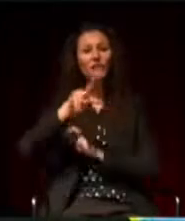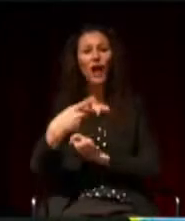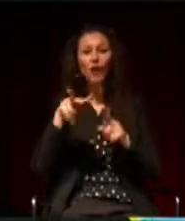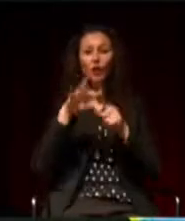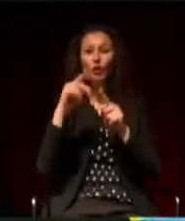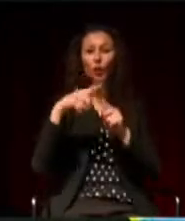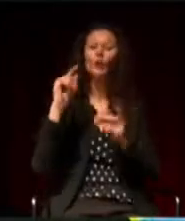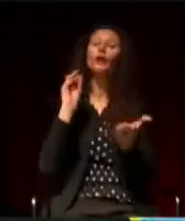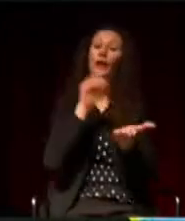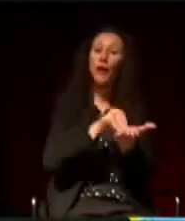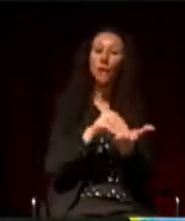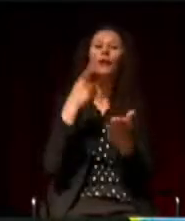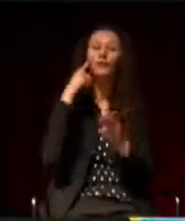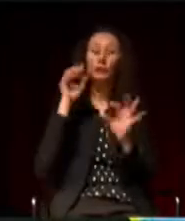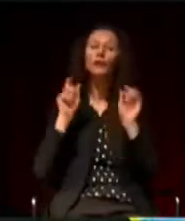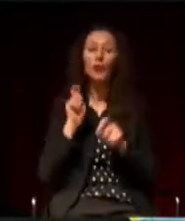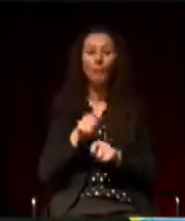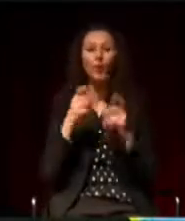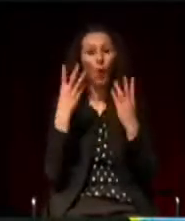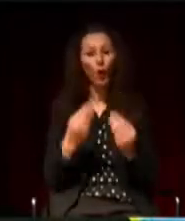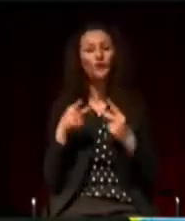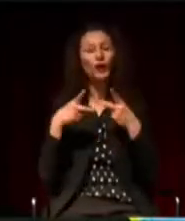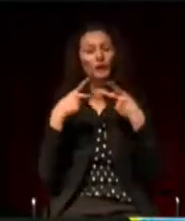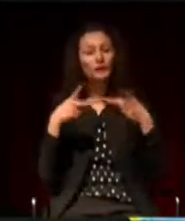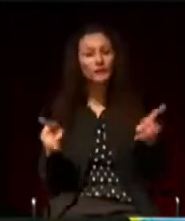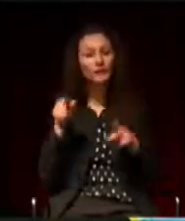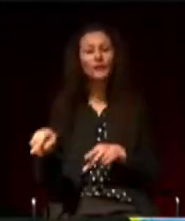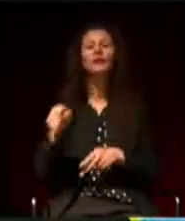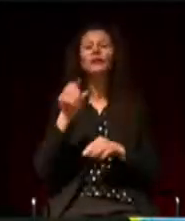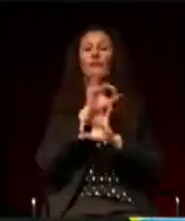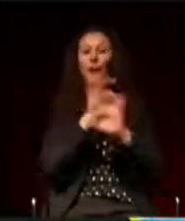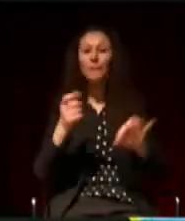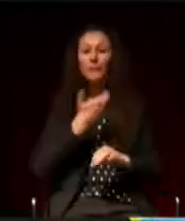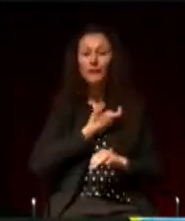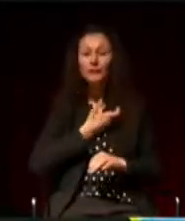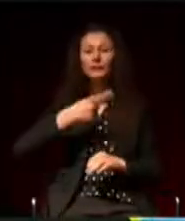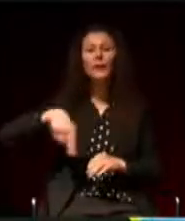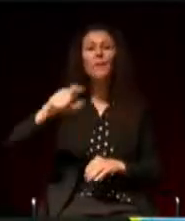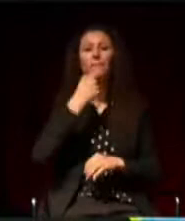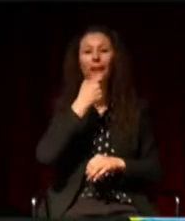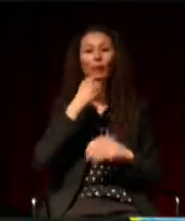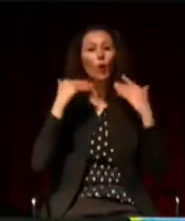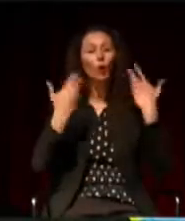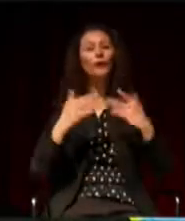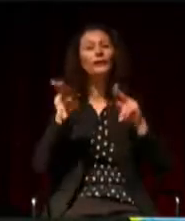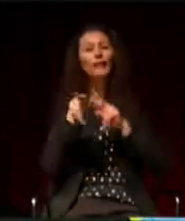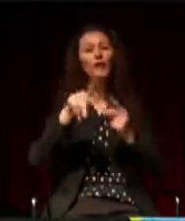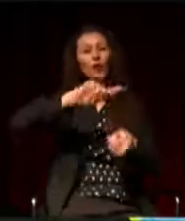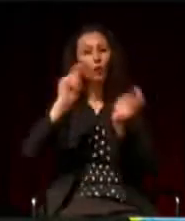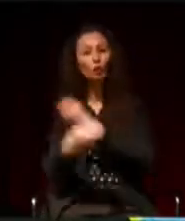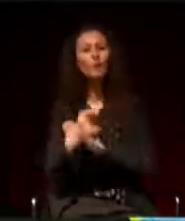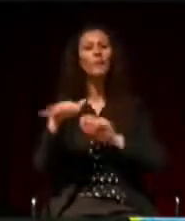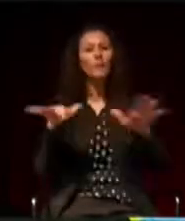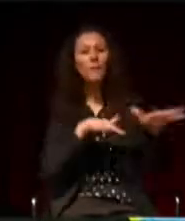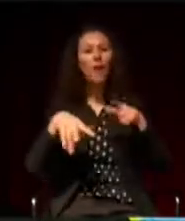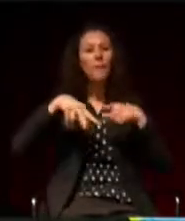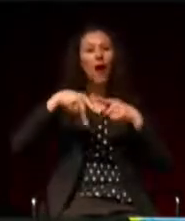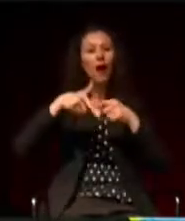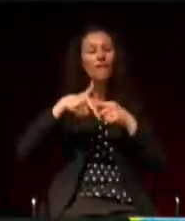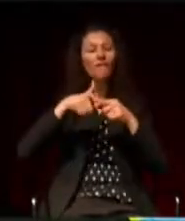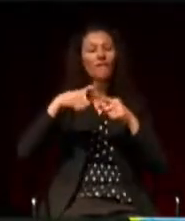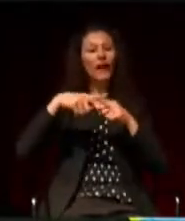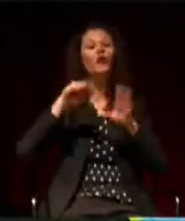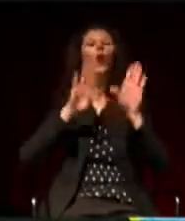plan notu ilavesi etaplar halinde yapılacaktır şeklinde belirlenen usul ve esaslar İmar Bayındırlık, Hukuk, Kentsel Dönüşüm, Deprem ve Afet